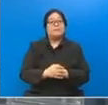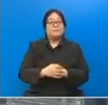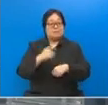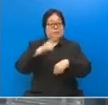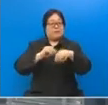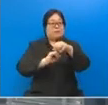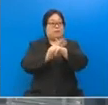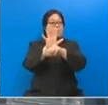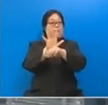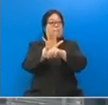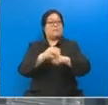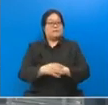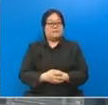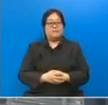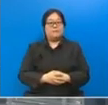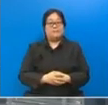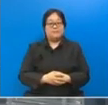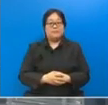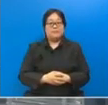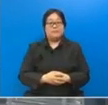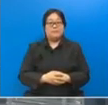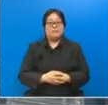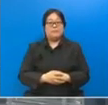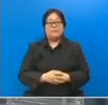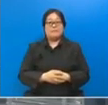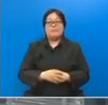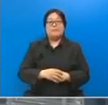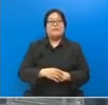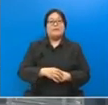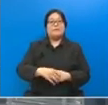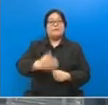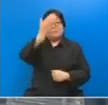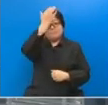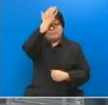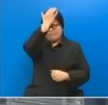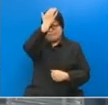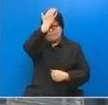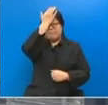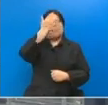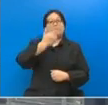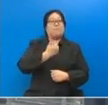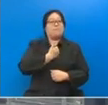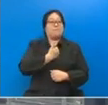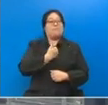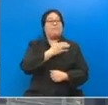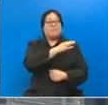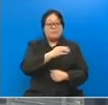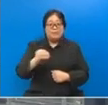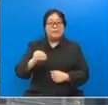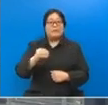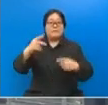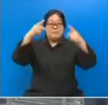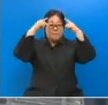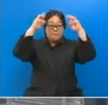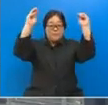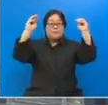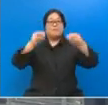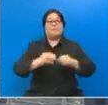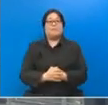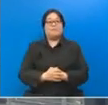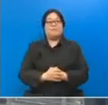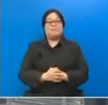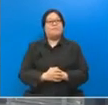copy ini amanah duri yang mulia sri paduka bagi dari panggung dan juga ya ama gua mah dan bentuk istri